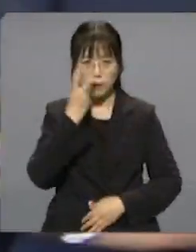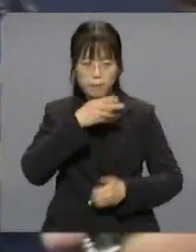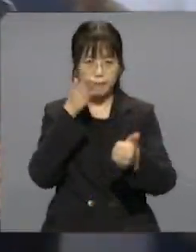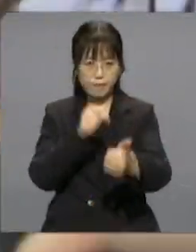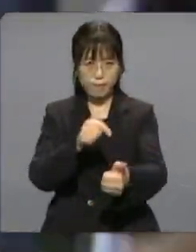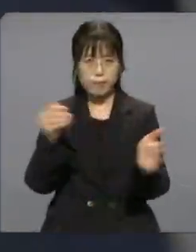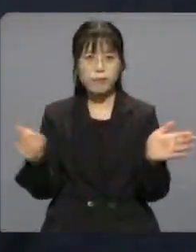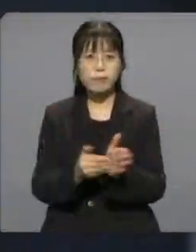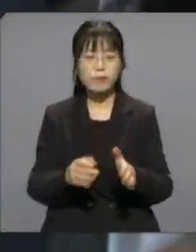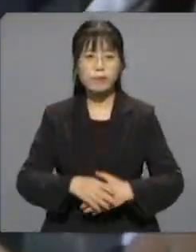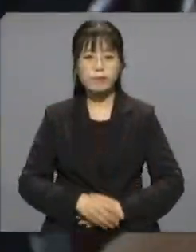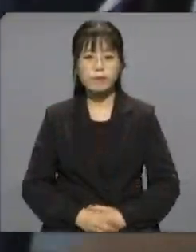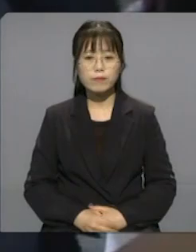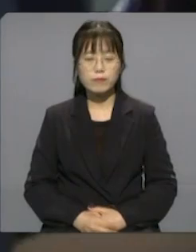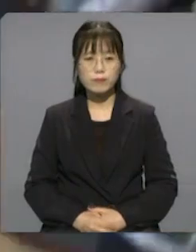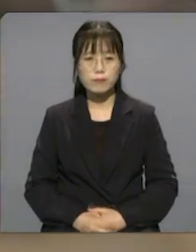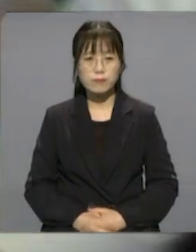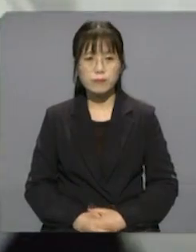지시했습니다.